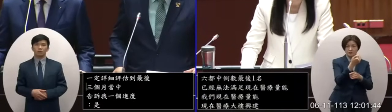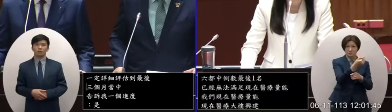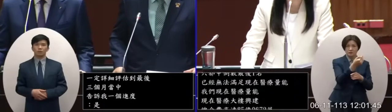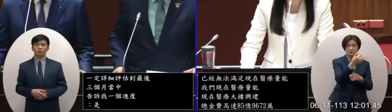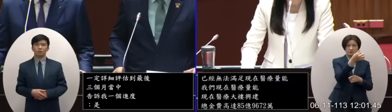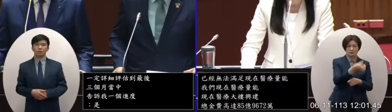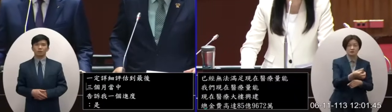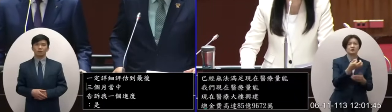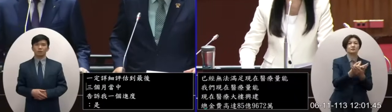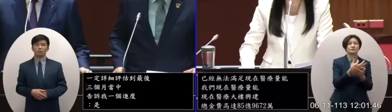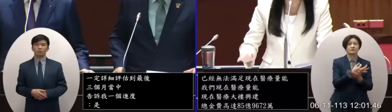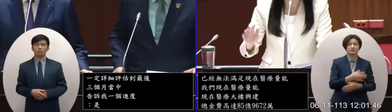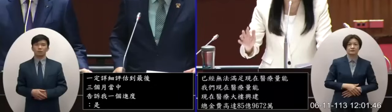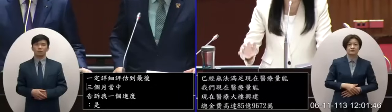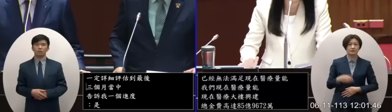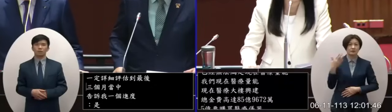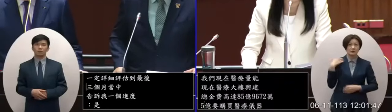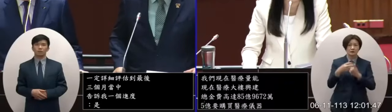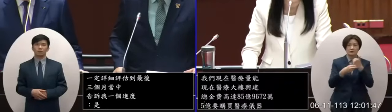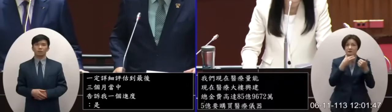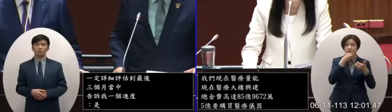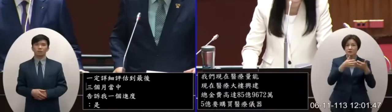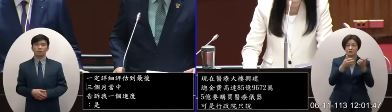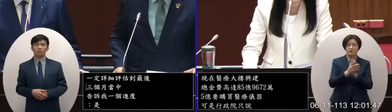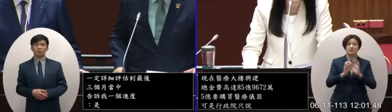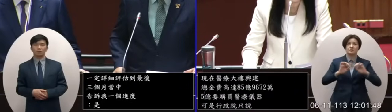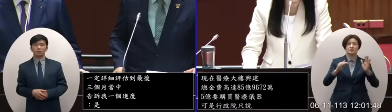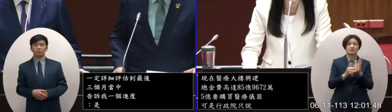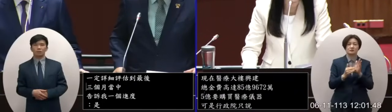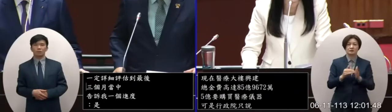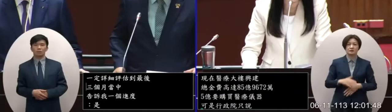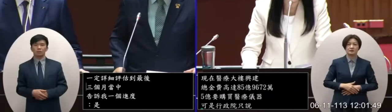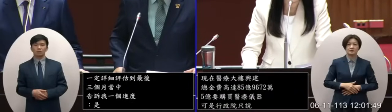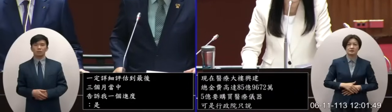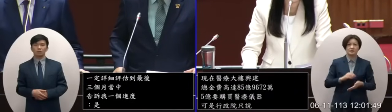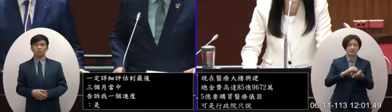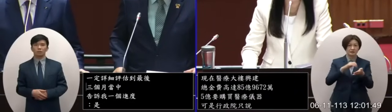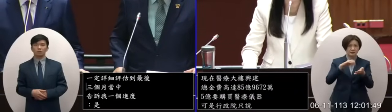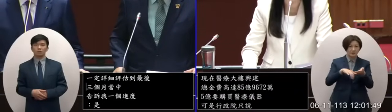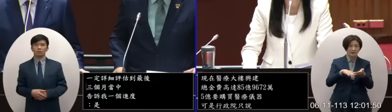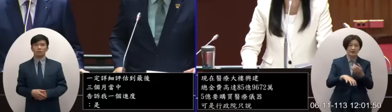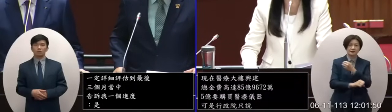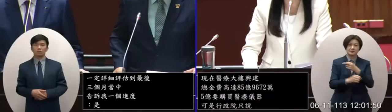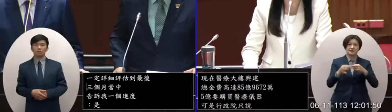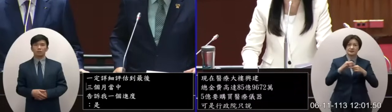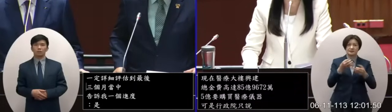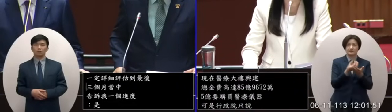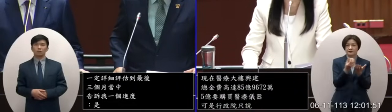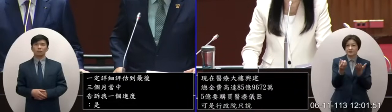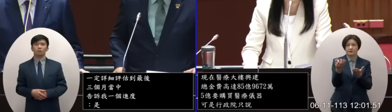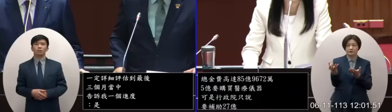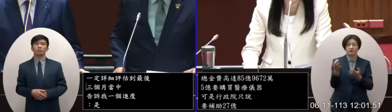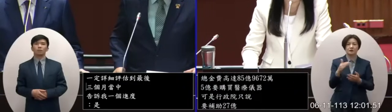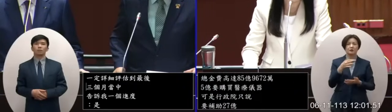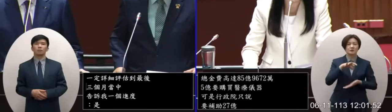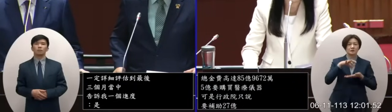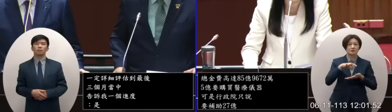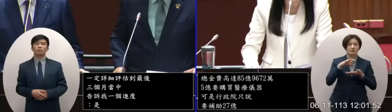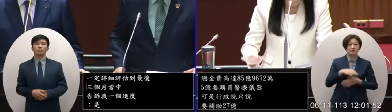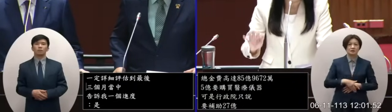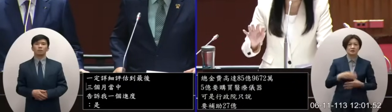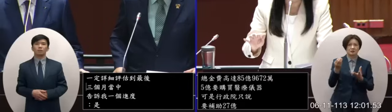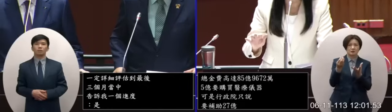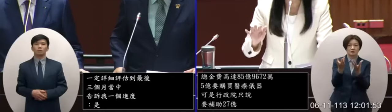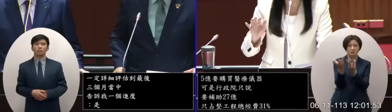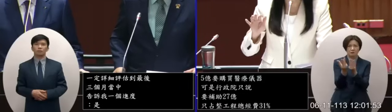口哦。当然这个之前的卫福部有说要由这个医疗作业基金来支付哦，但是我们非常担心这会排挤